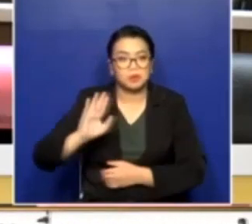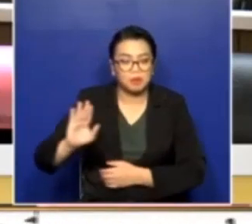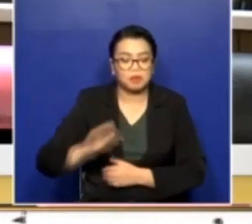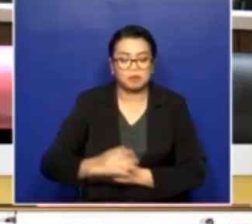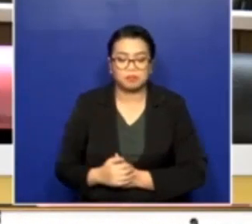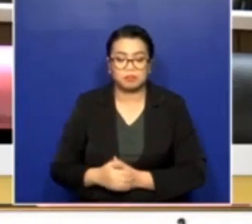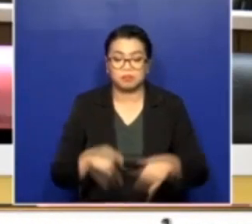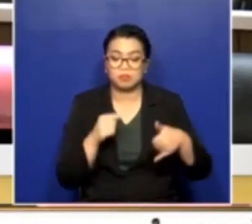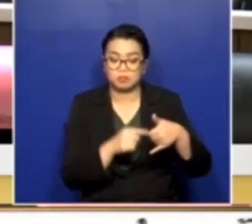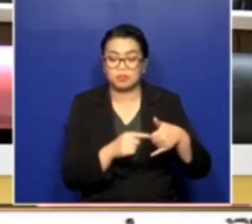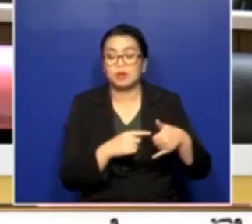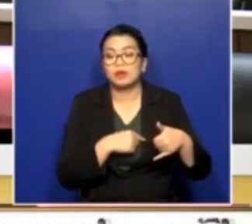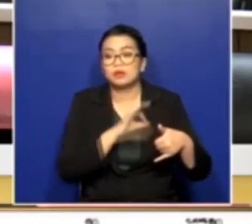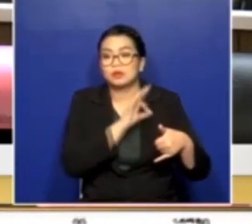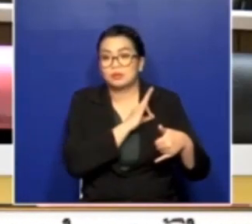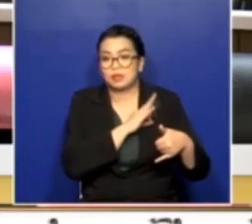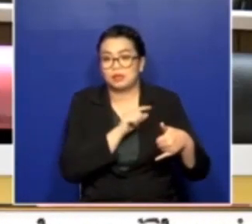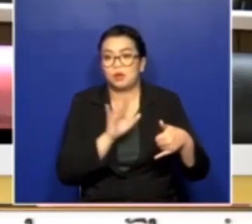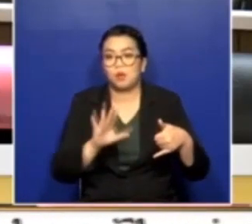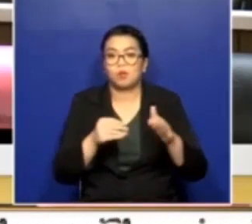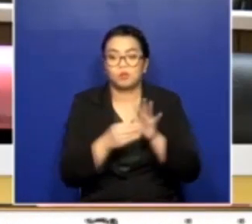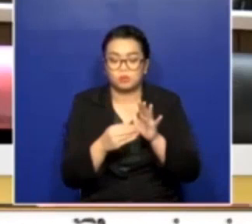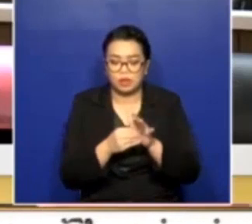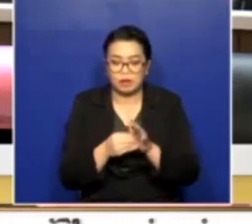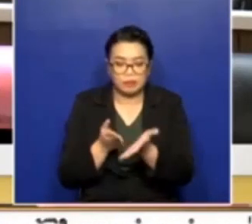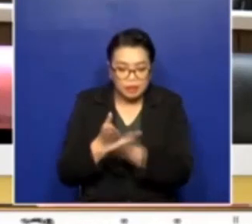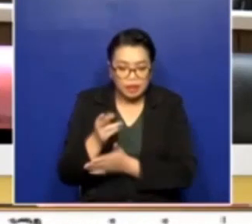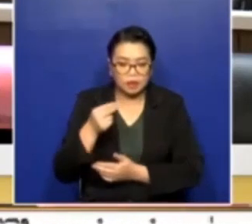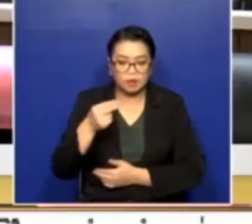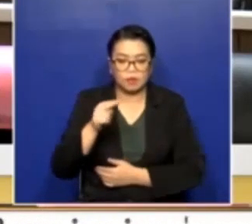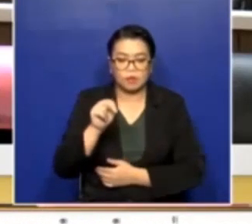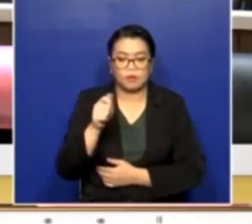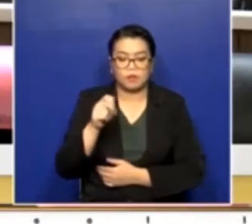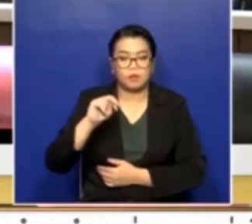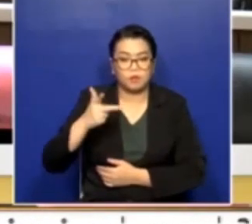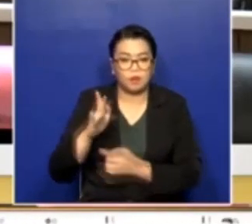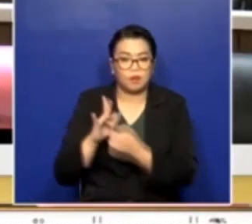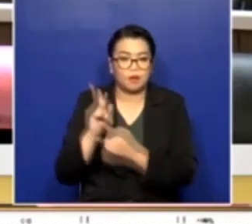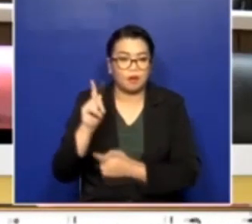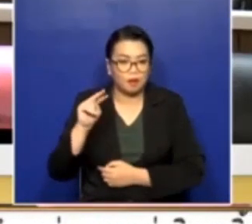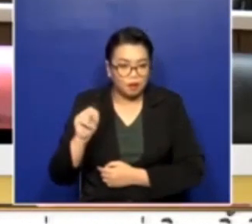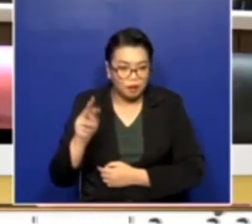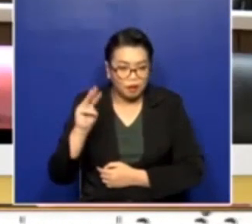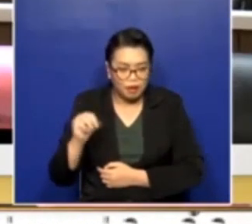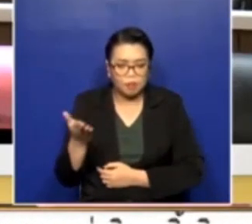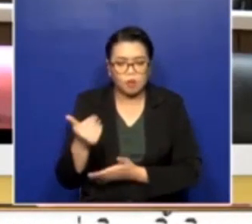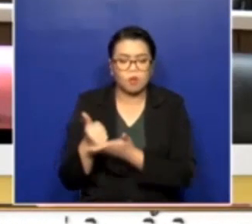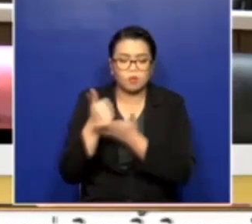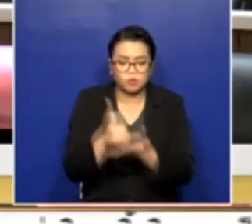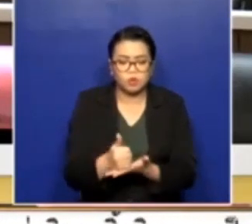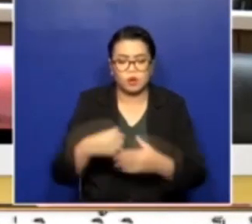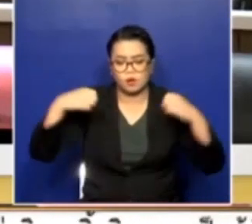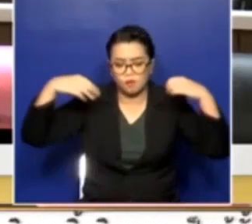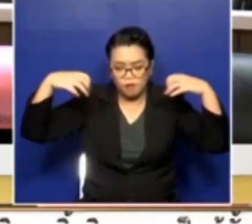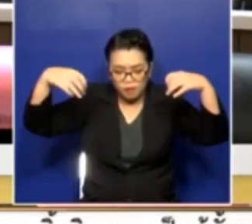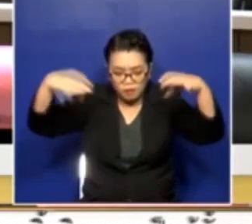นวรัตน์เป็นสมาชิกสภากรุงเทพมหานครเขตหนองแขมเป็นสกนพัฒนา6สมัยร้องขอให้ปรับปรุงแก้ไขไฟ